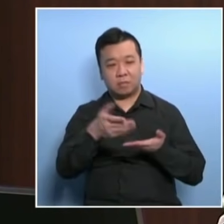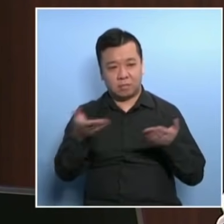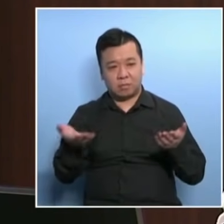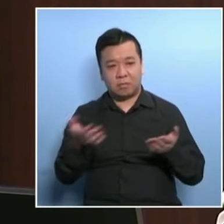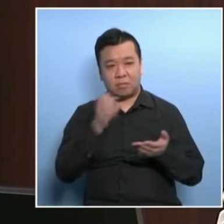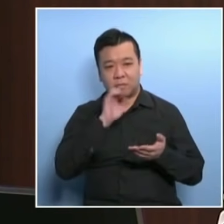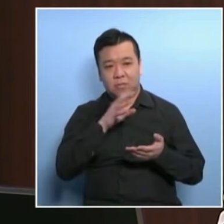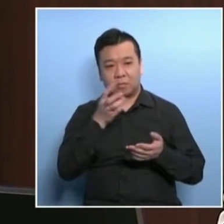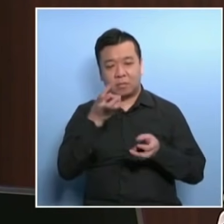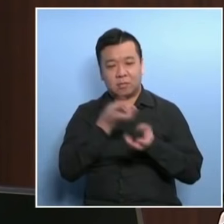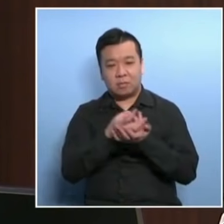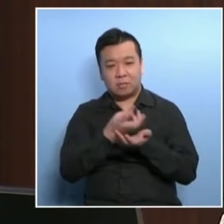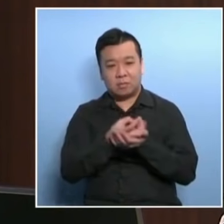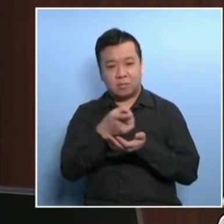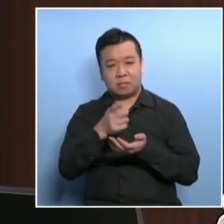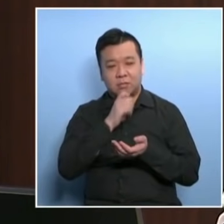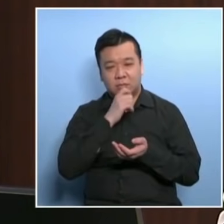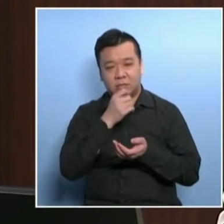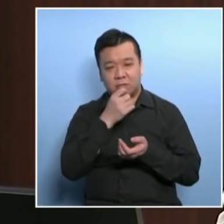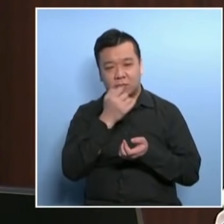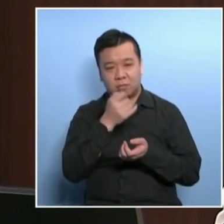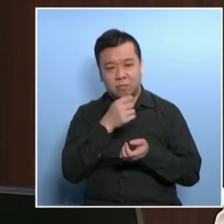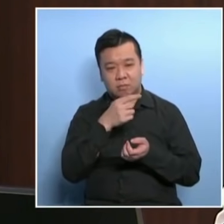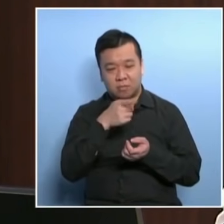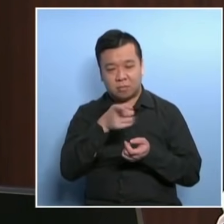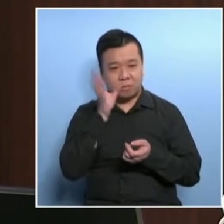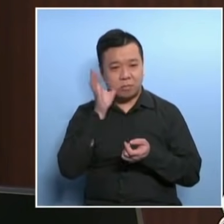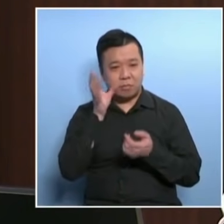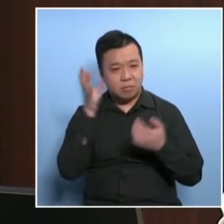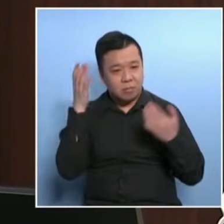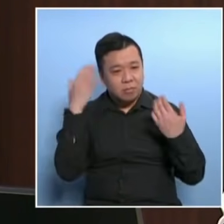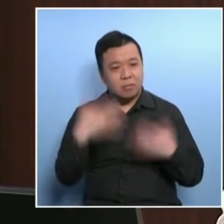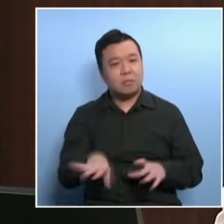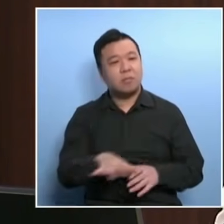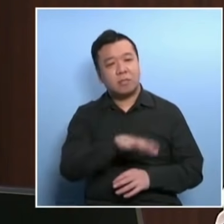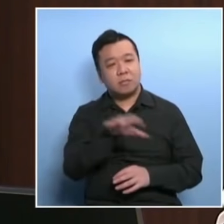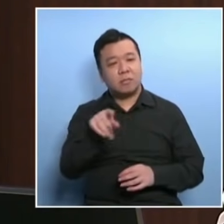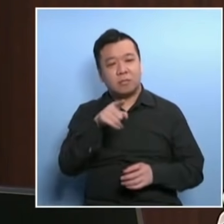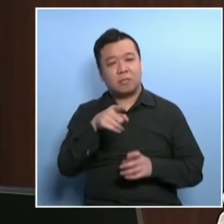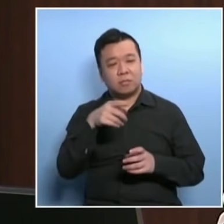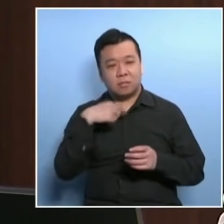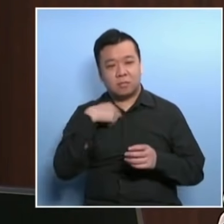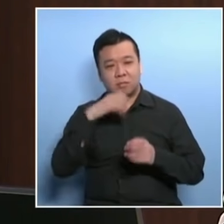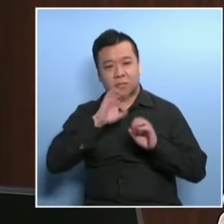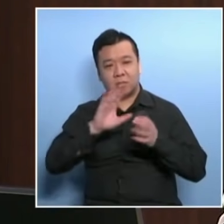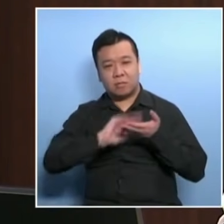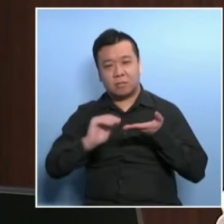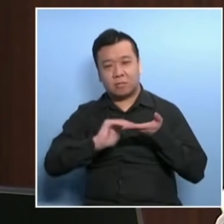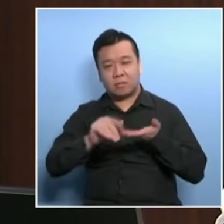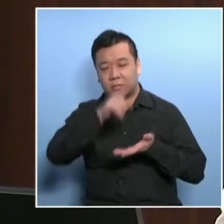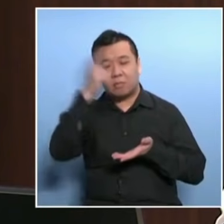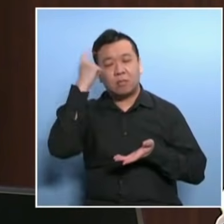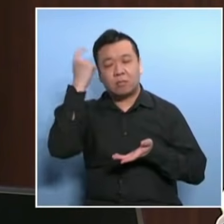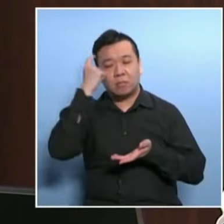說緊少數害群之馬的。那我想你聽完今天的會呢，這個訊息亦都很清楚，